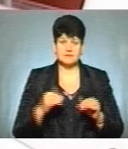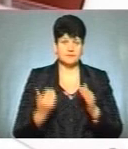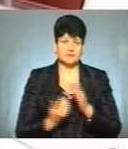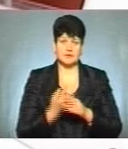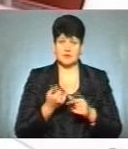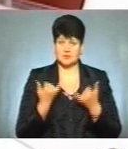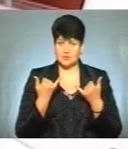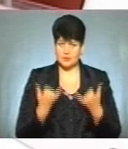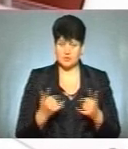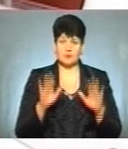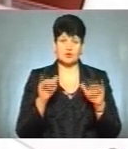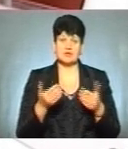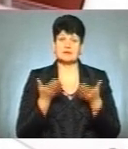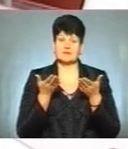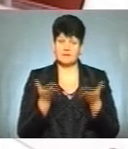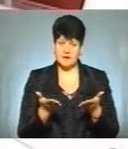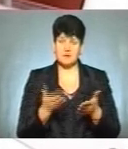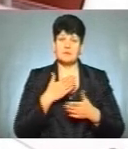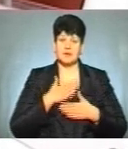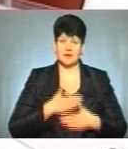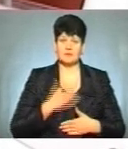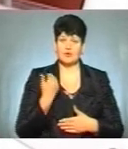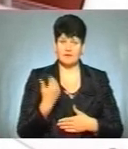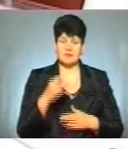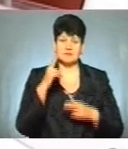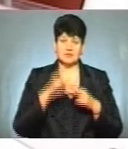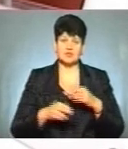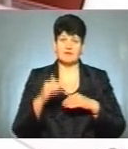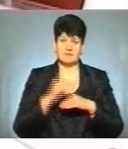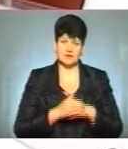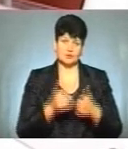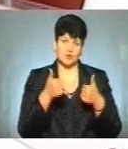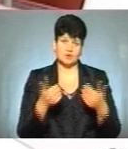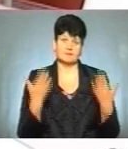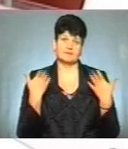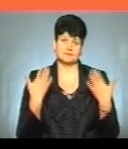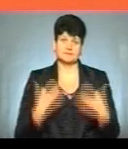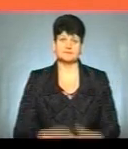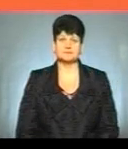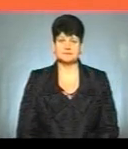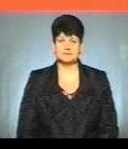інформація на сьогодні. Я прощаюся з вами, бажаю вам приємного завершення вечора та вдалих вихідних.